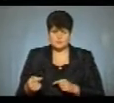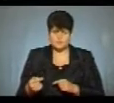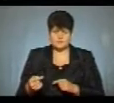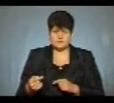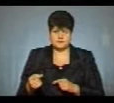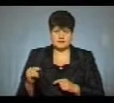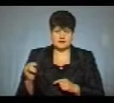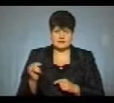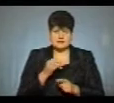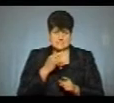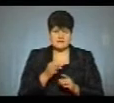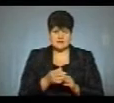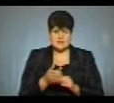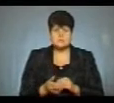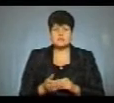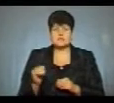І,